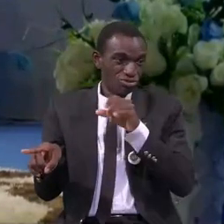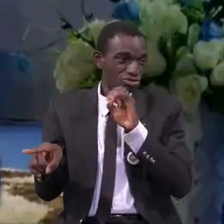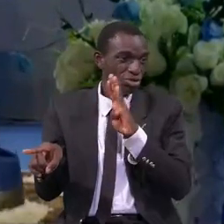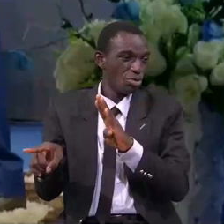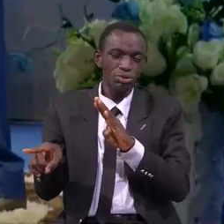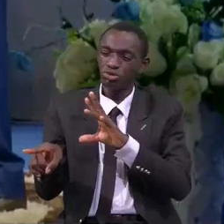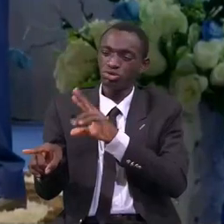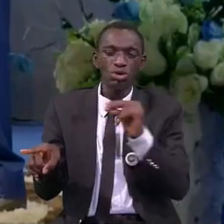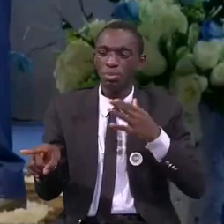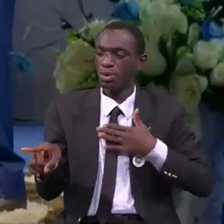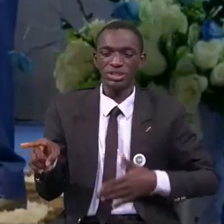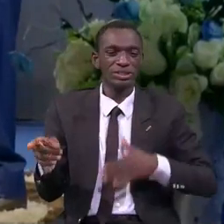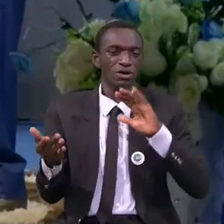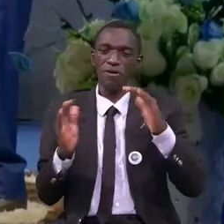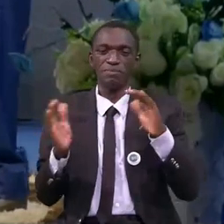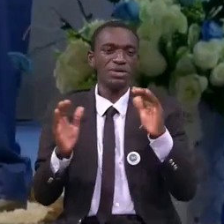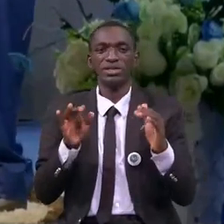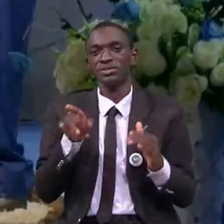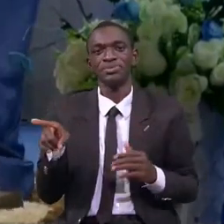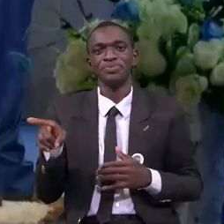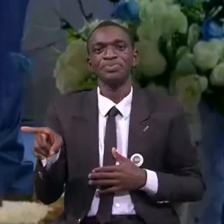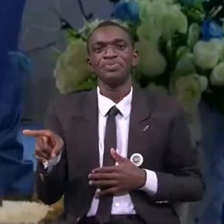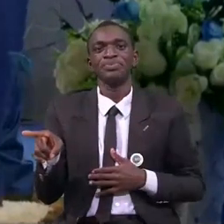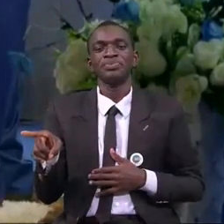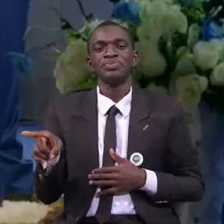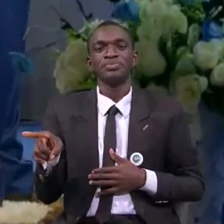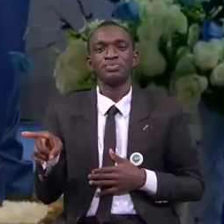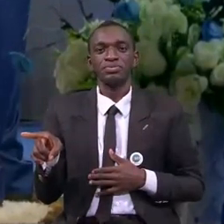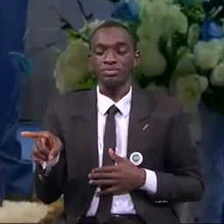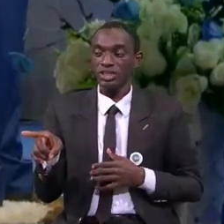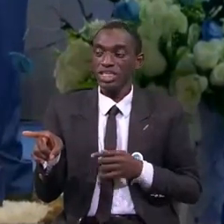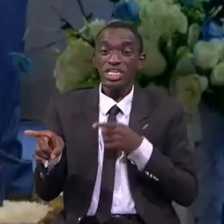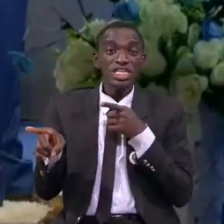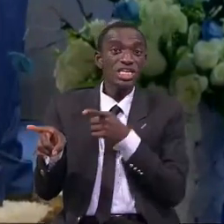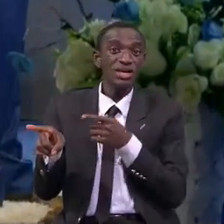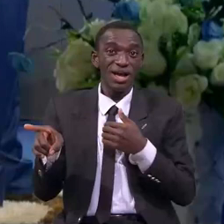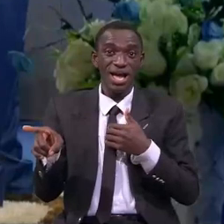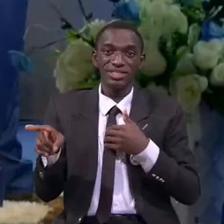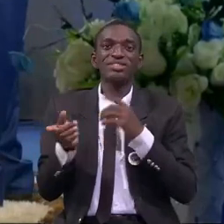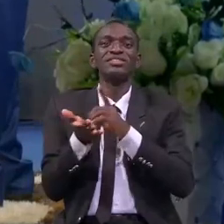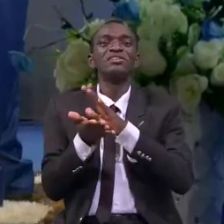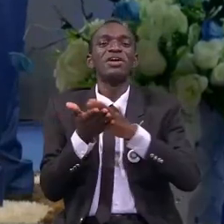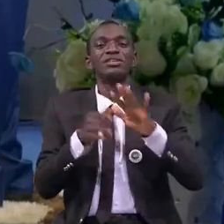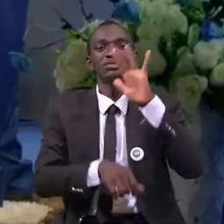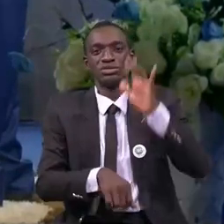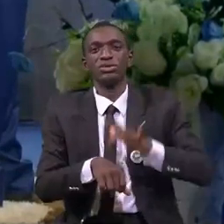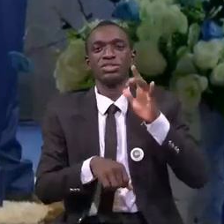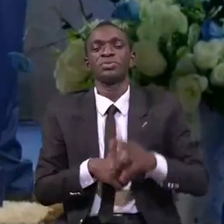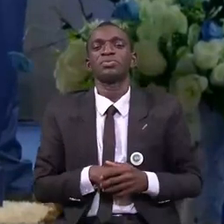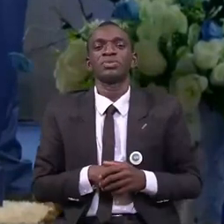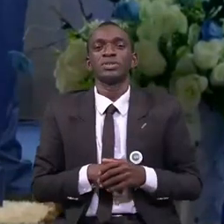job il n'y a personne comme lu sur la face de la terre il a reçu la touche